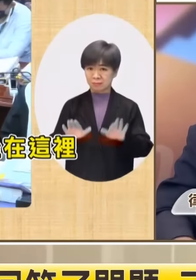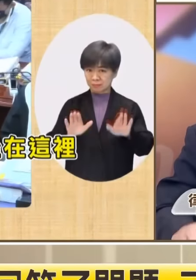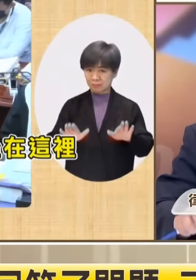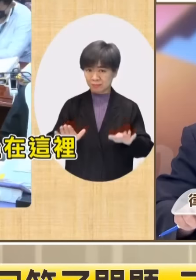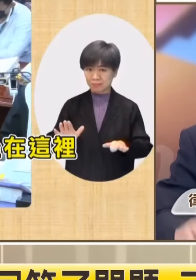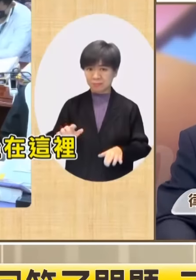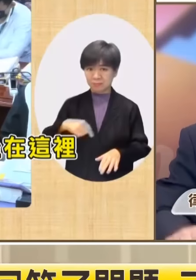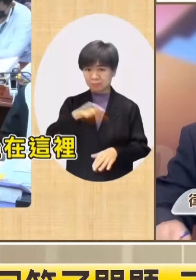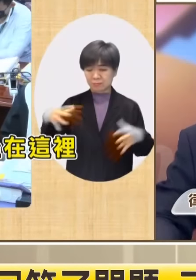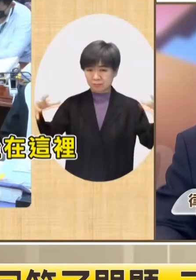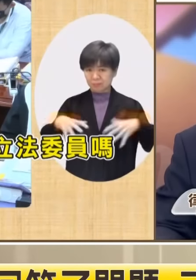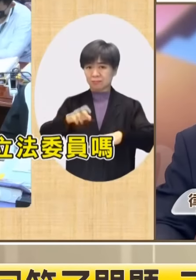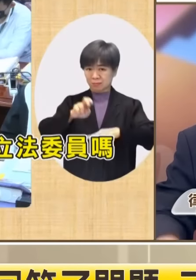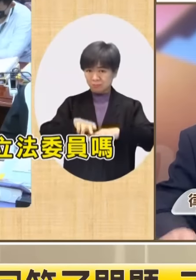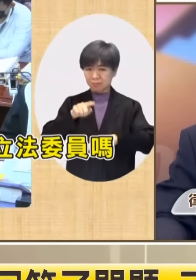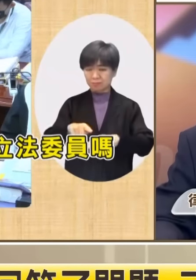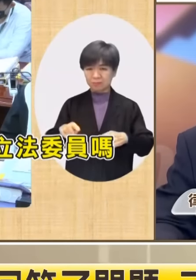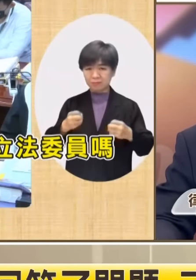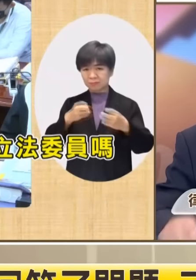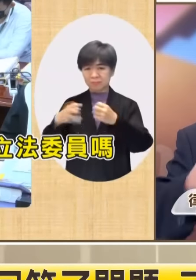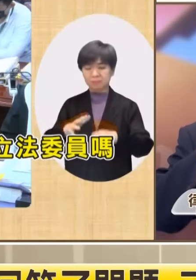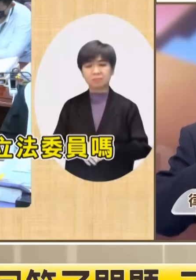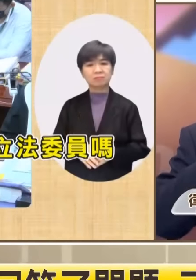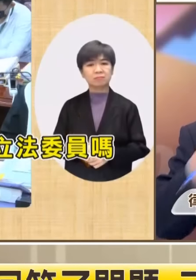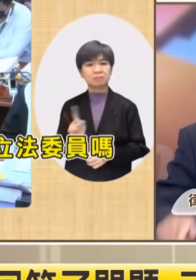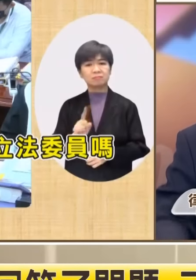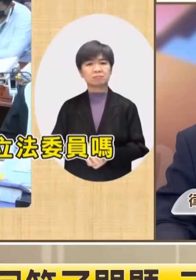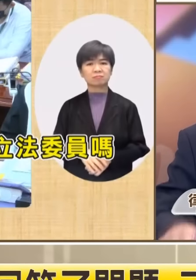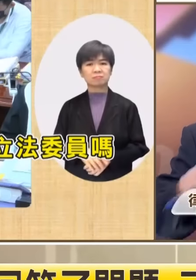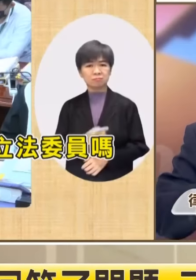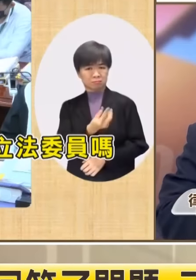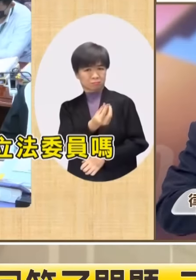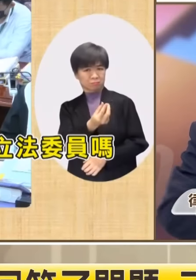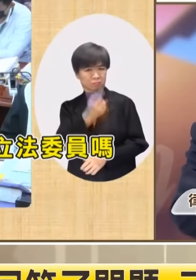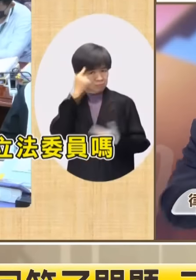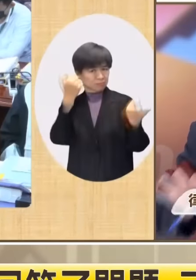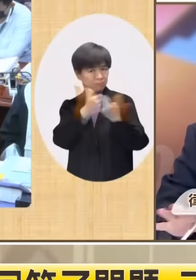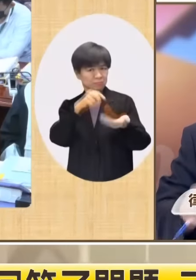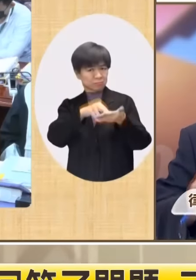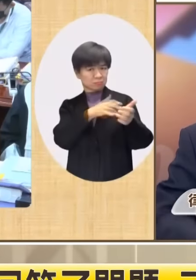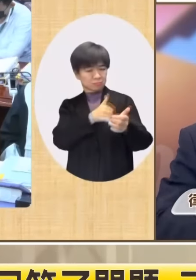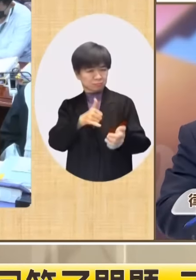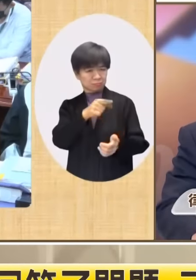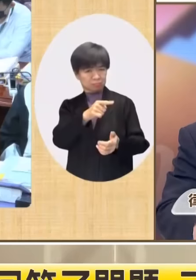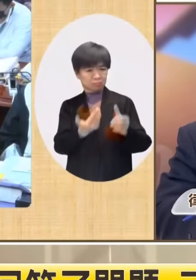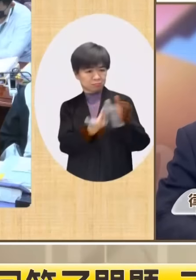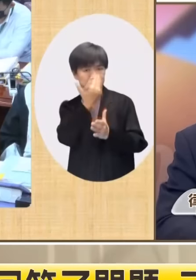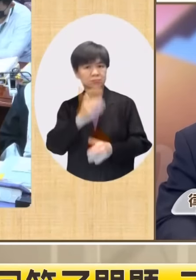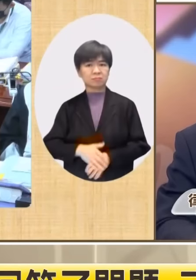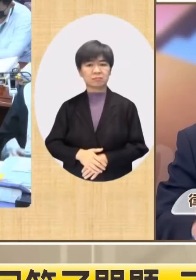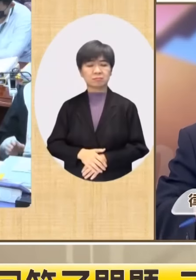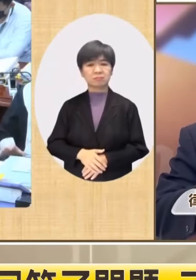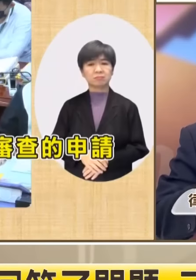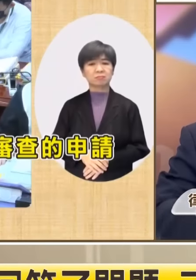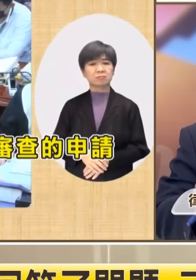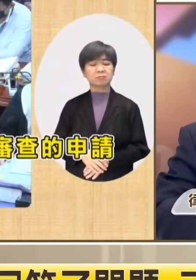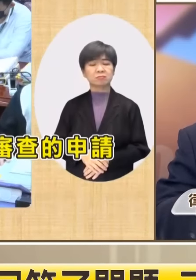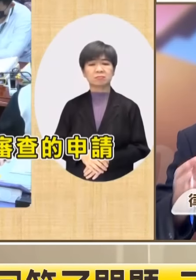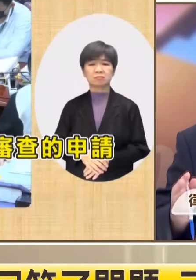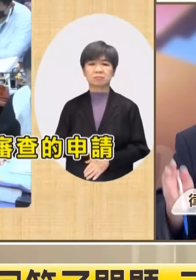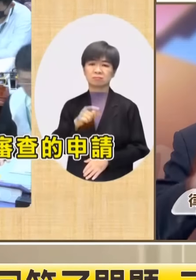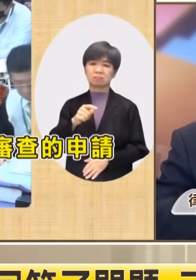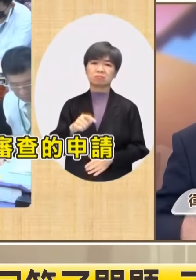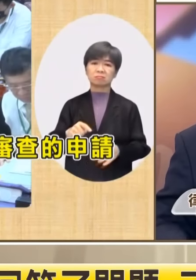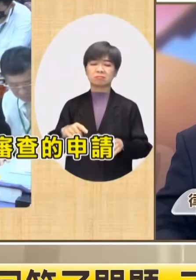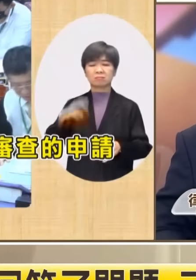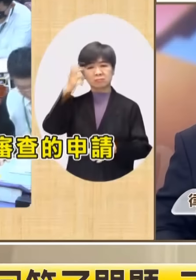律案谁投什么票都是记录的，因为要对历史负责，对选民负责。我投了什么票，我要对选民负责。像黄国昌他现在